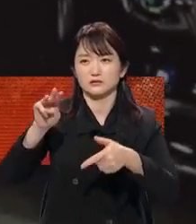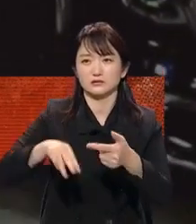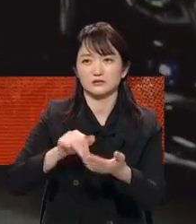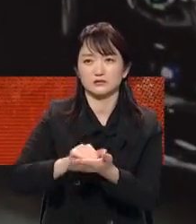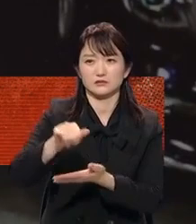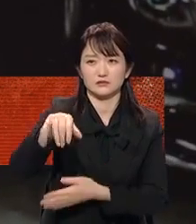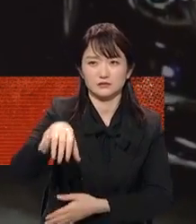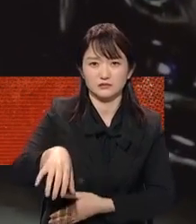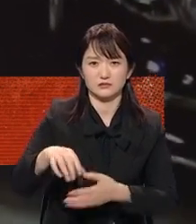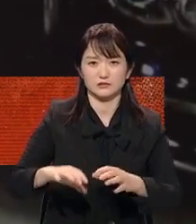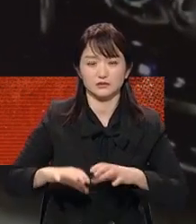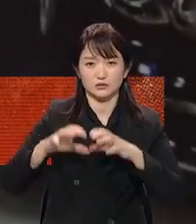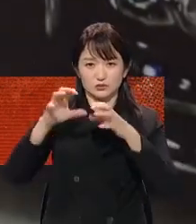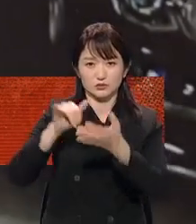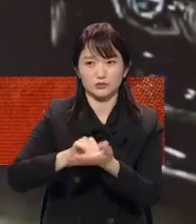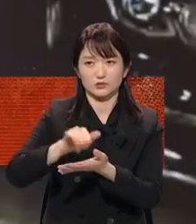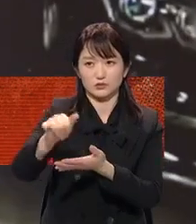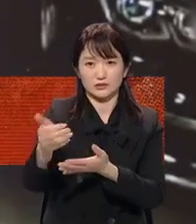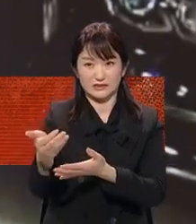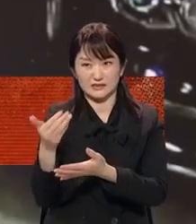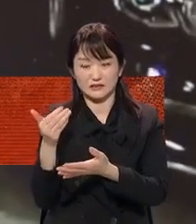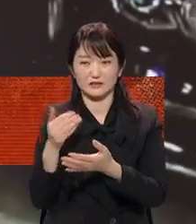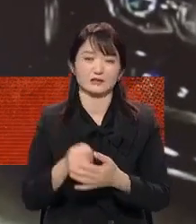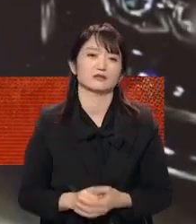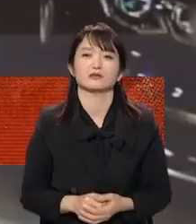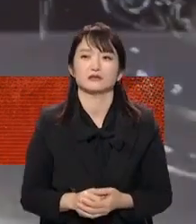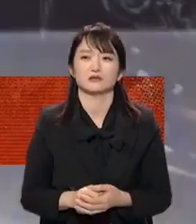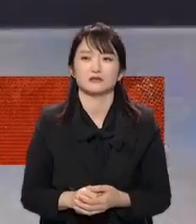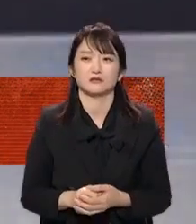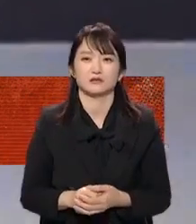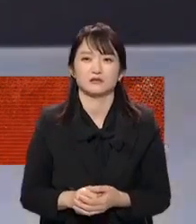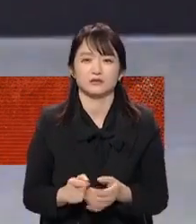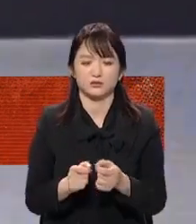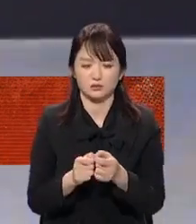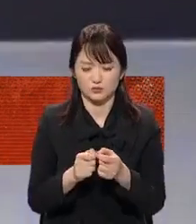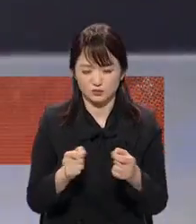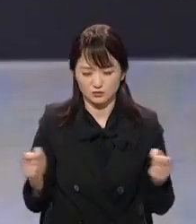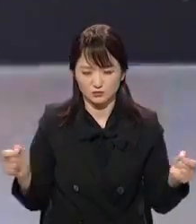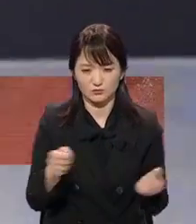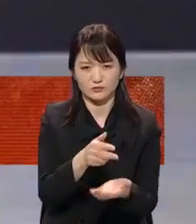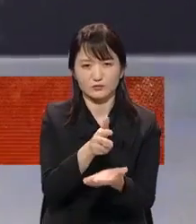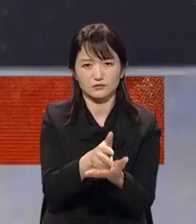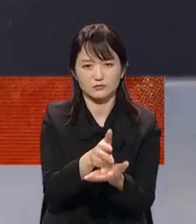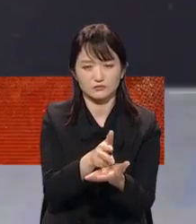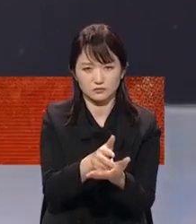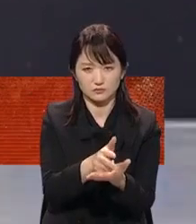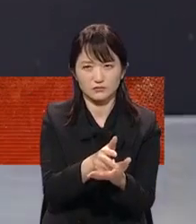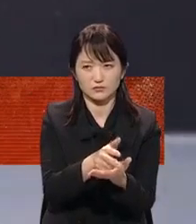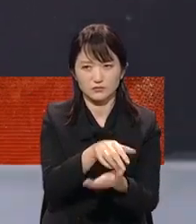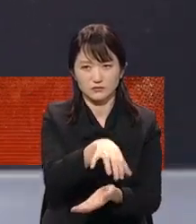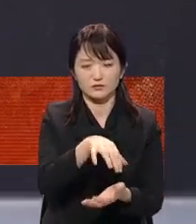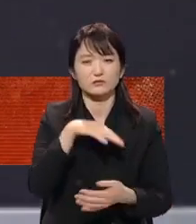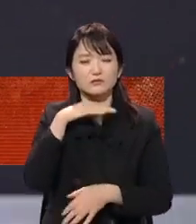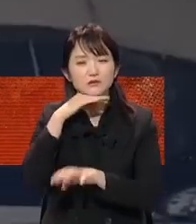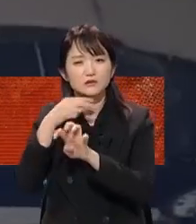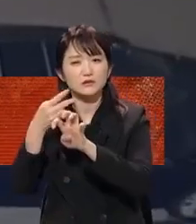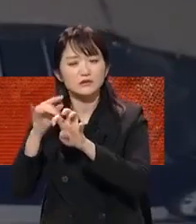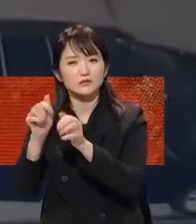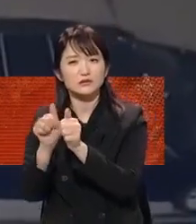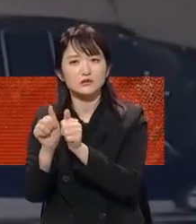이제 국제공항 가기 위해서 장기 주차장입니다. 아. 저기에 지금 40대 남성이 11월